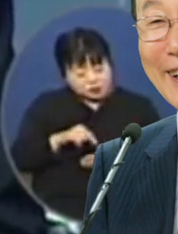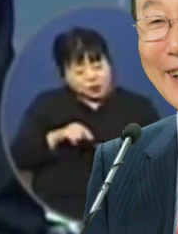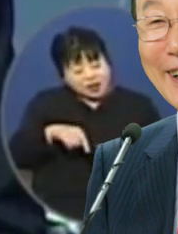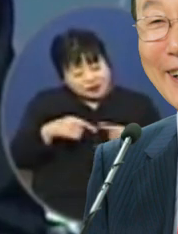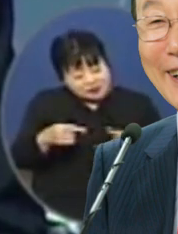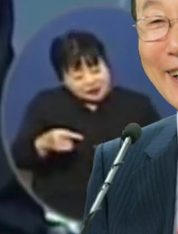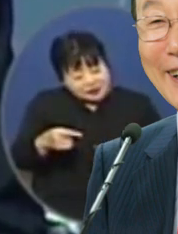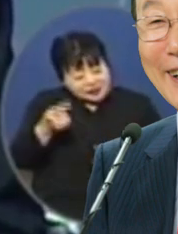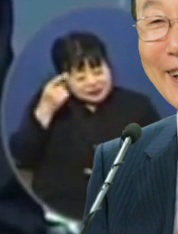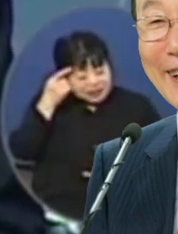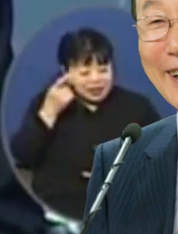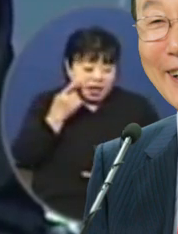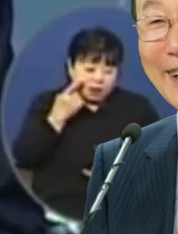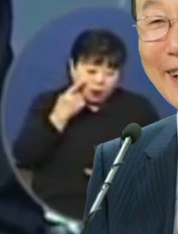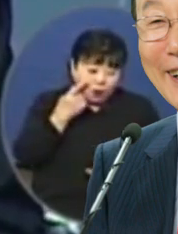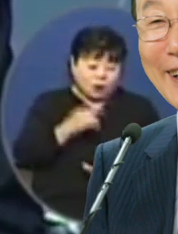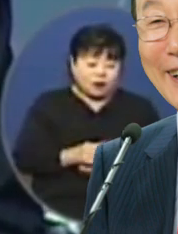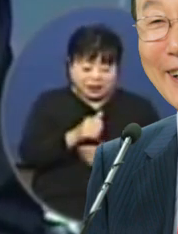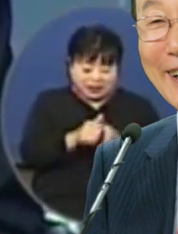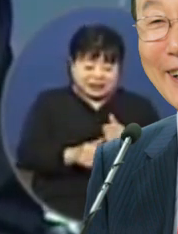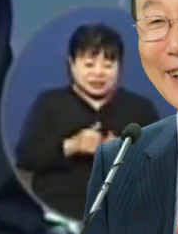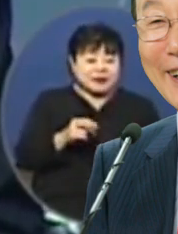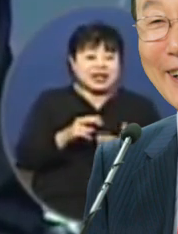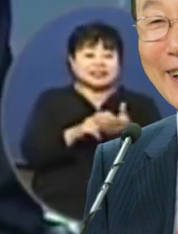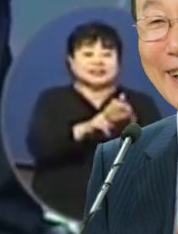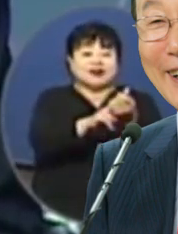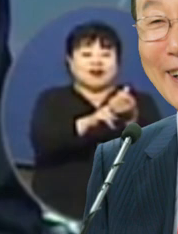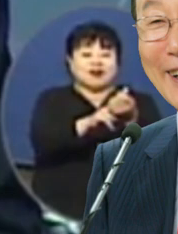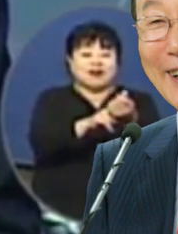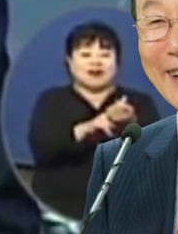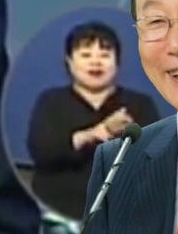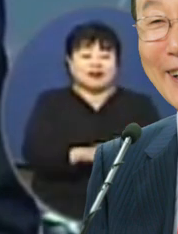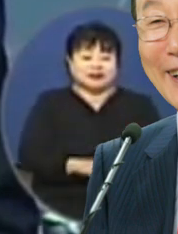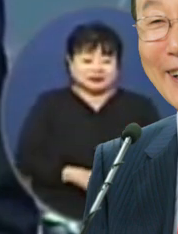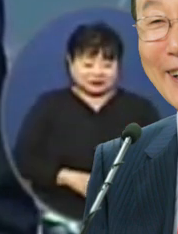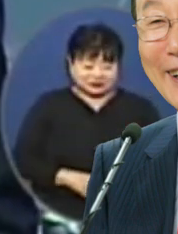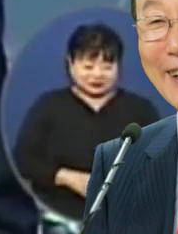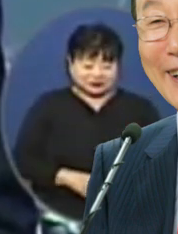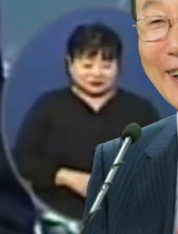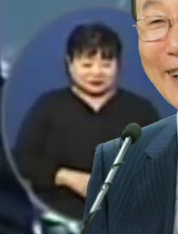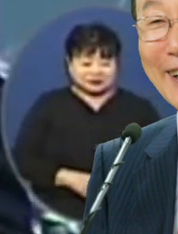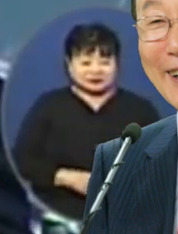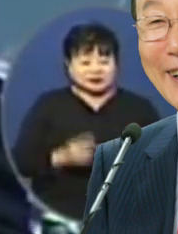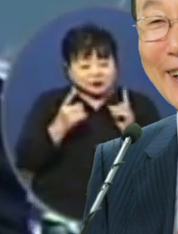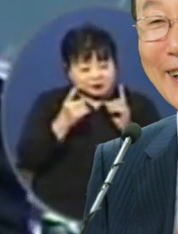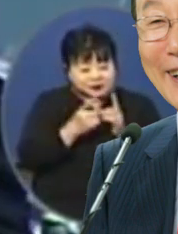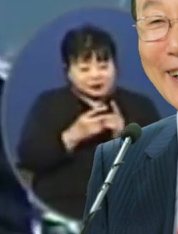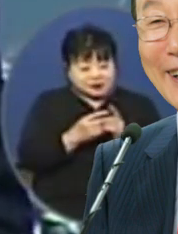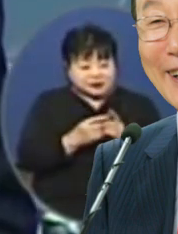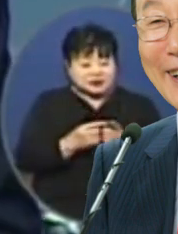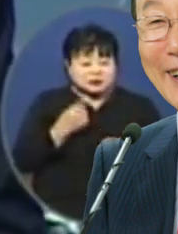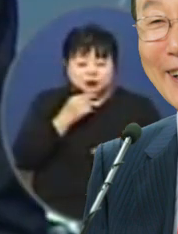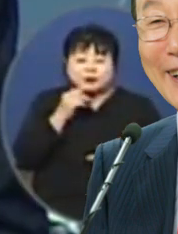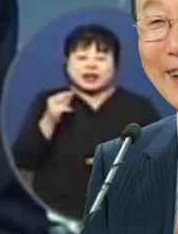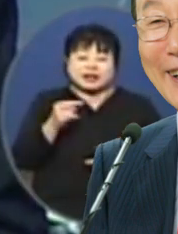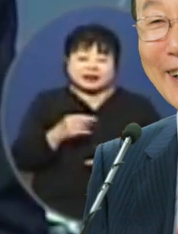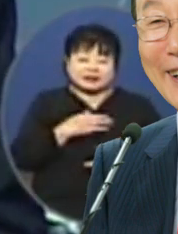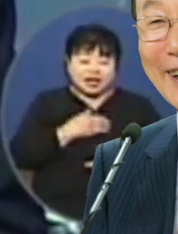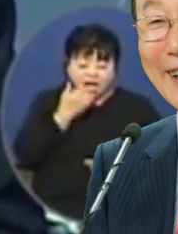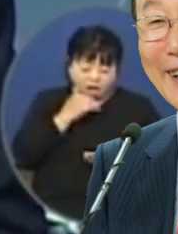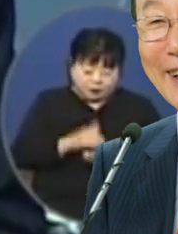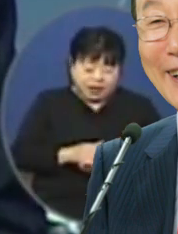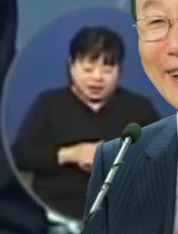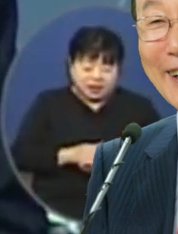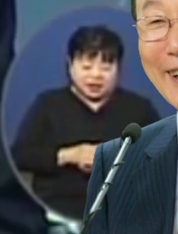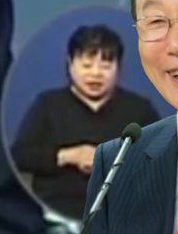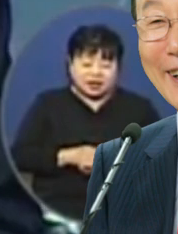들어갔다고 생각하고 하나님이 기적적으로 보호를 받는다고 생각하고 그 다음에는 입술로 고백하는 것입니다. 내가 바위 틈에